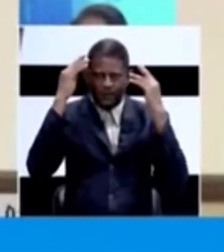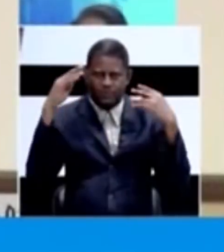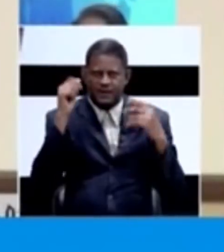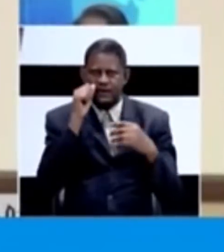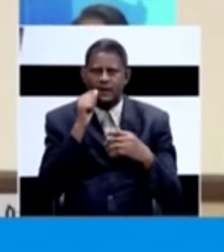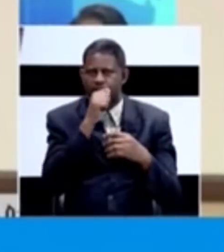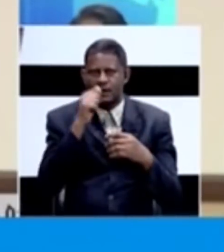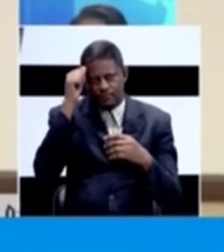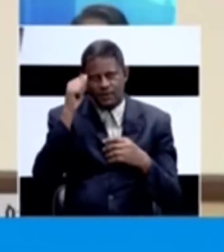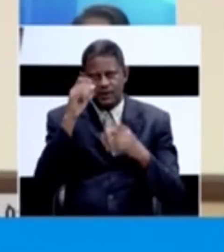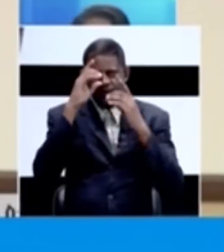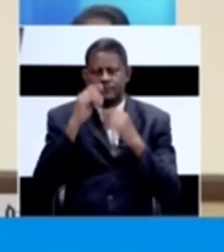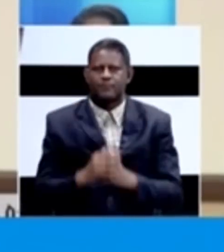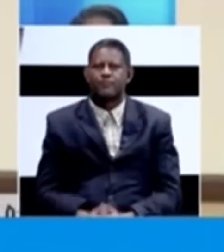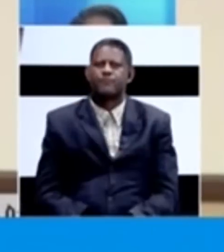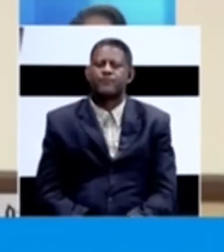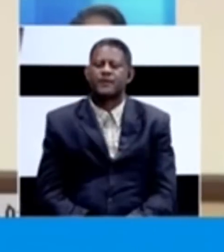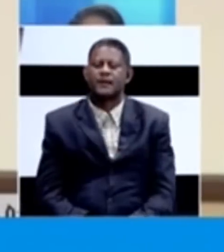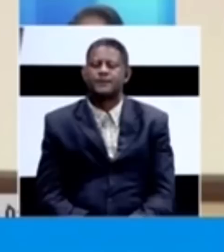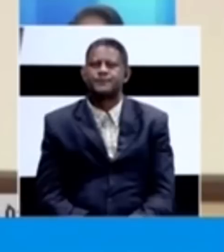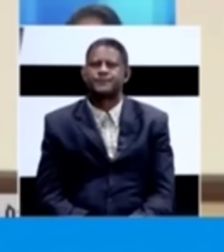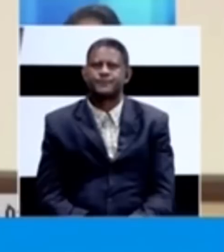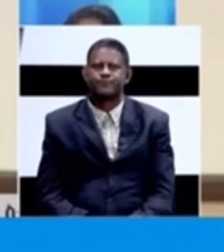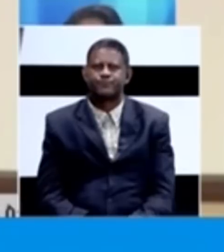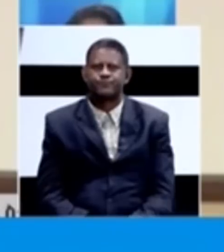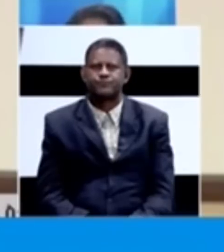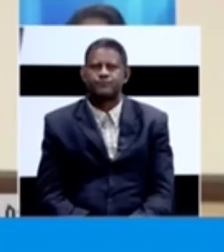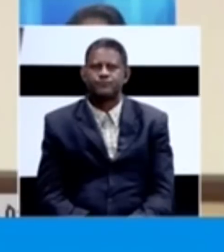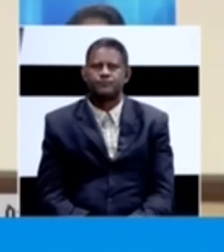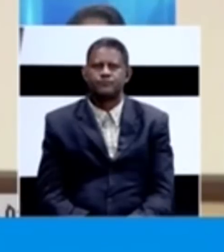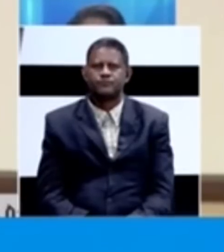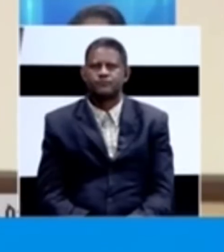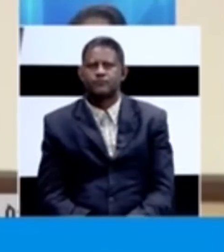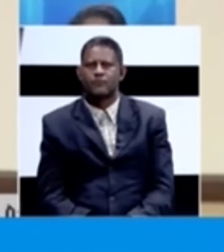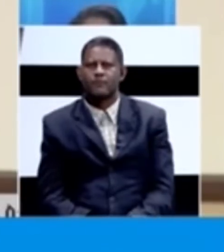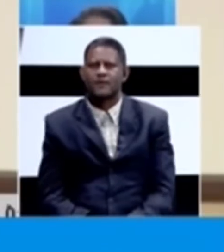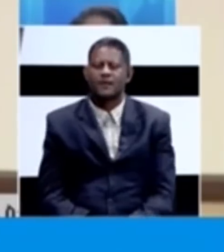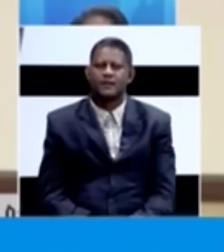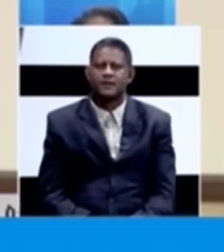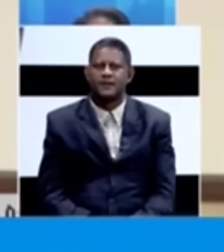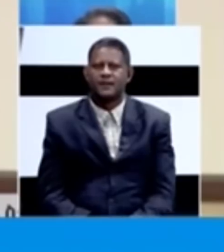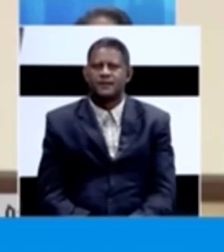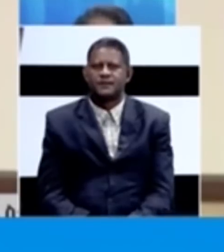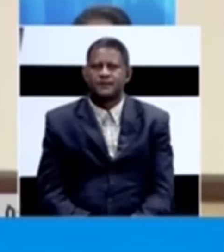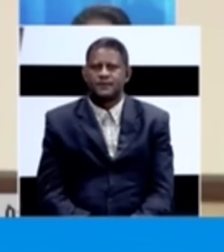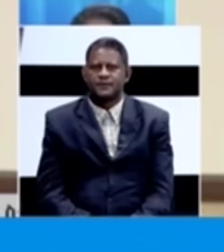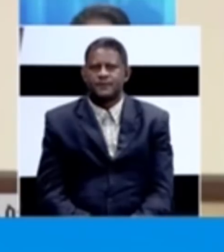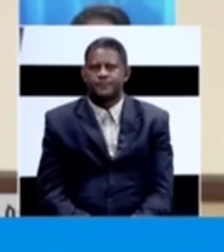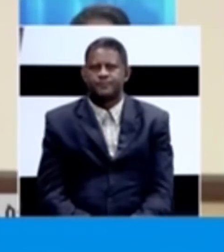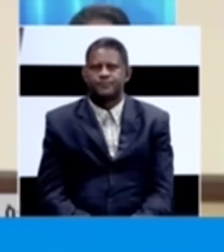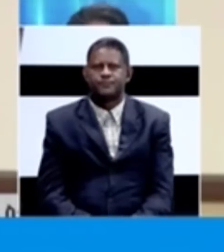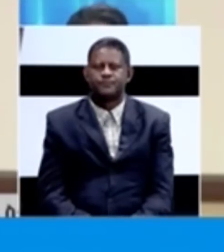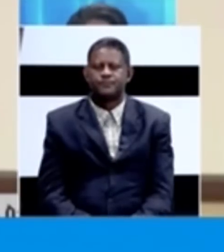ኣሕመድ። የተከበረው ምክር ቤት ብዙዎቻችሁ እንደምታውቁት የትግራይ ህዝብ ሀገር ወዳድ ህዝብ ነው። የትግራይ ህዝብ መለወጥ